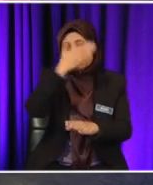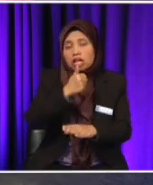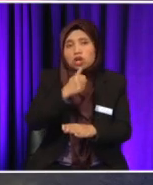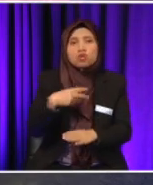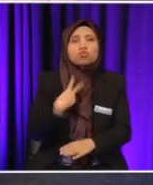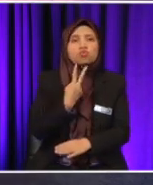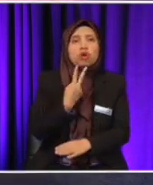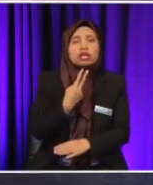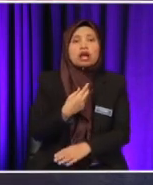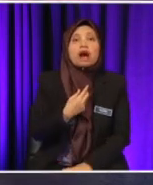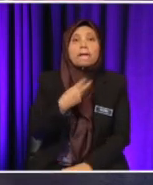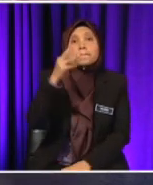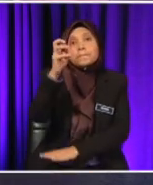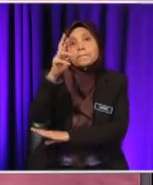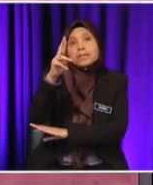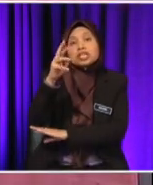sebagainya